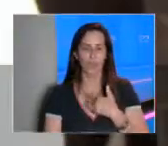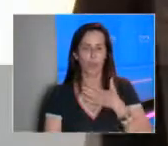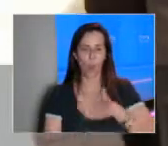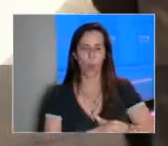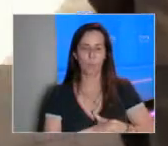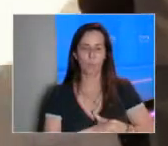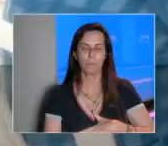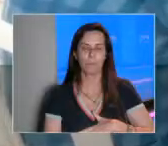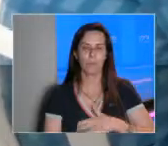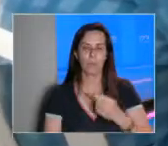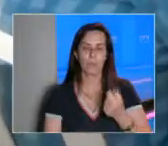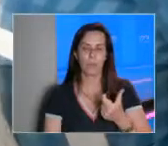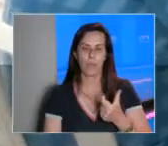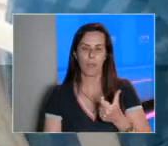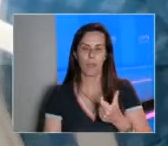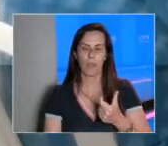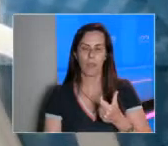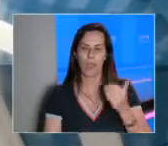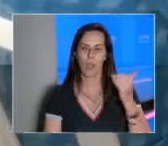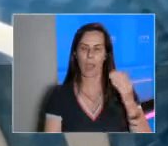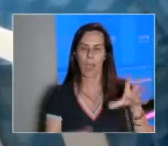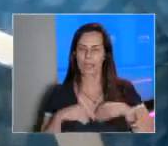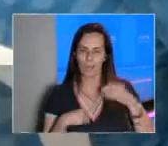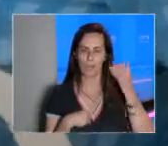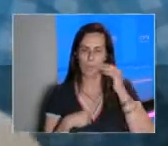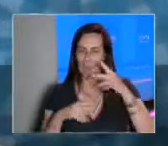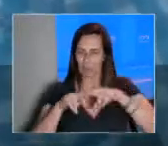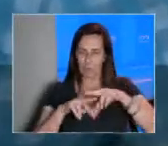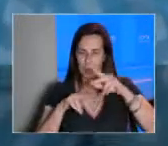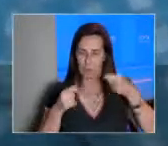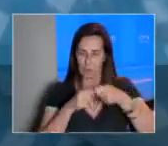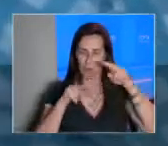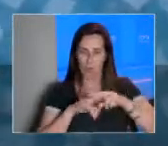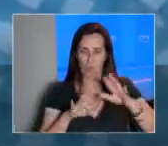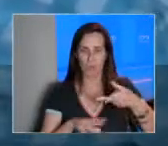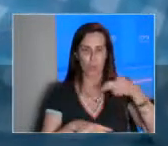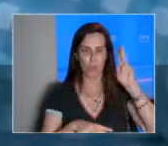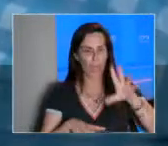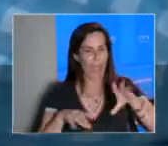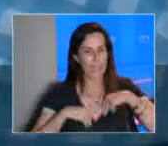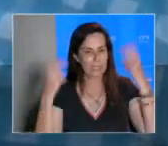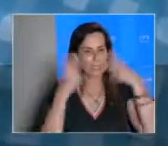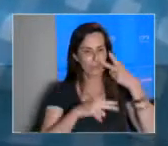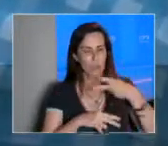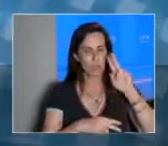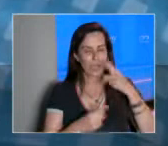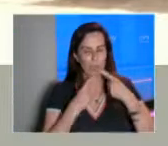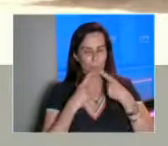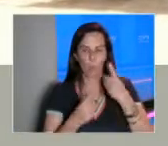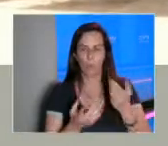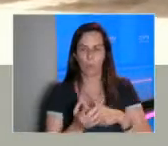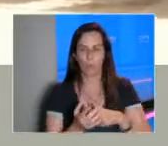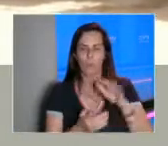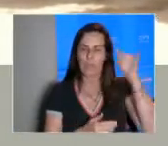רוצים בעיקר כמעט רק הסכמה עם האמריקאים. לגבי האחרים, כמה שתהיה יותר הסכמה, יותר הידברות, אני